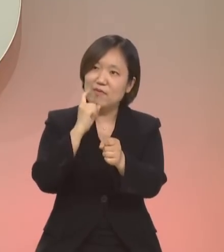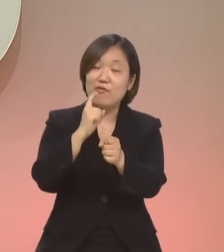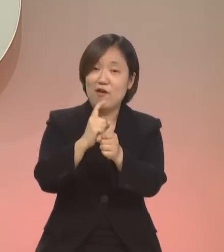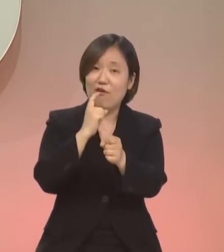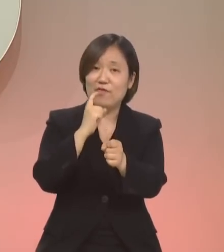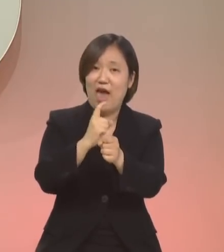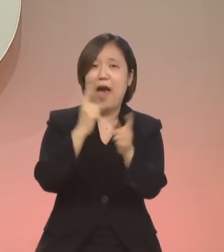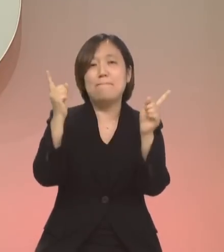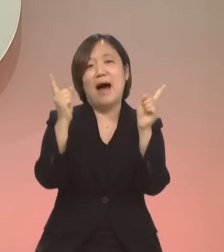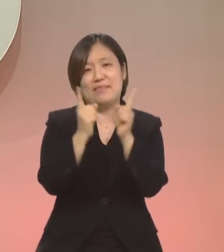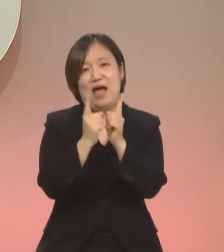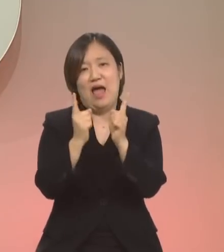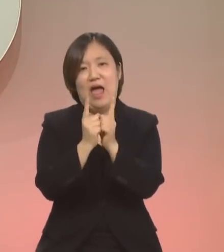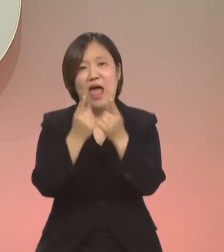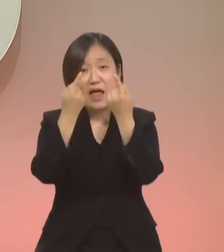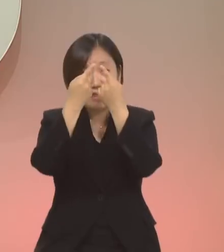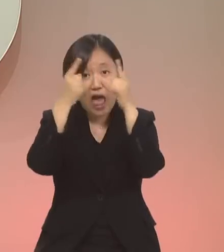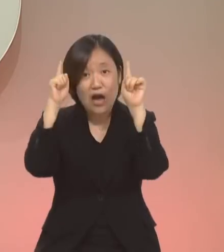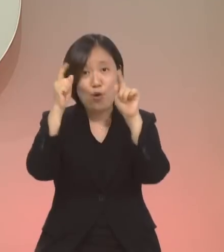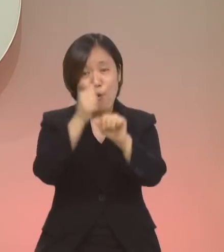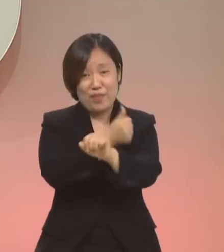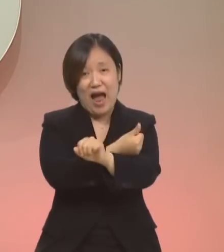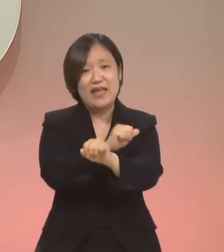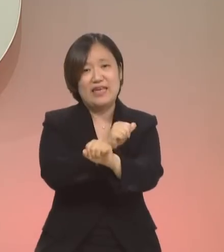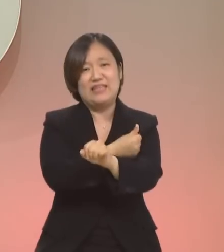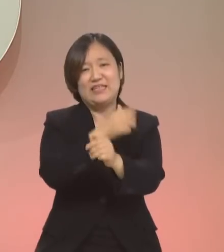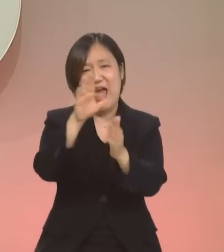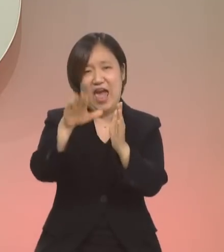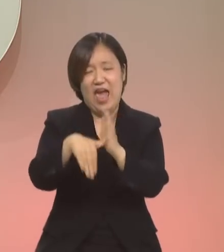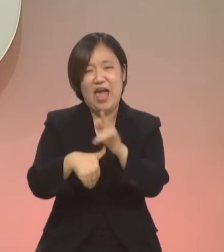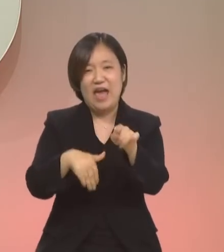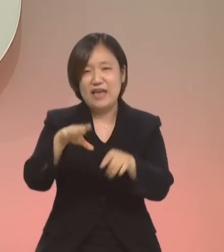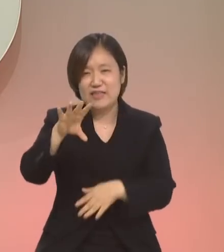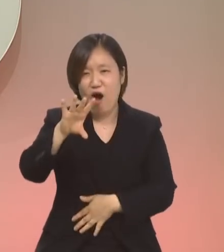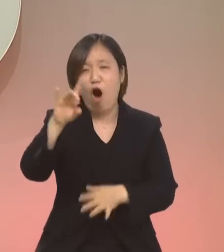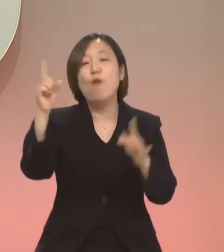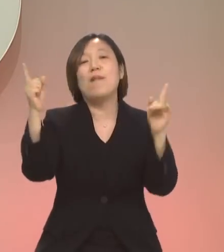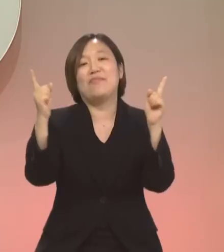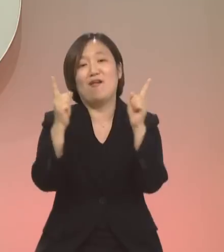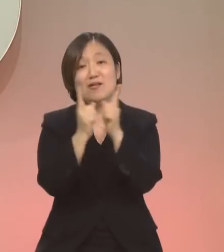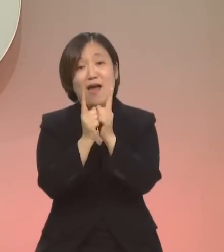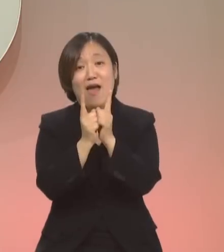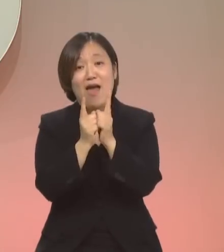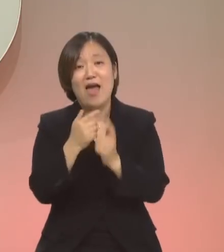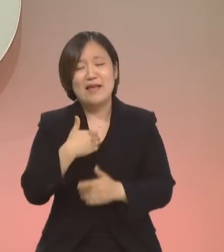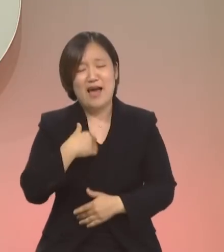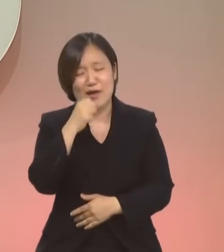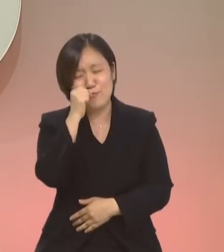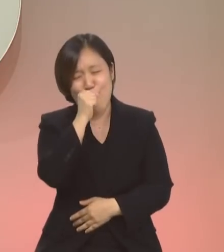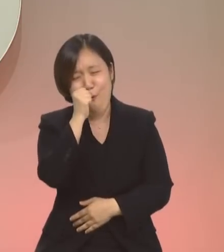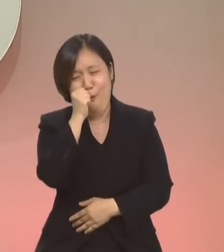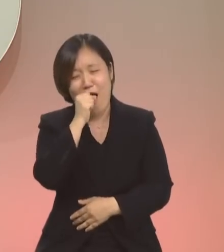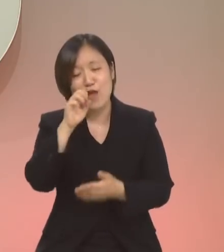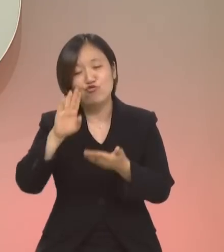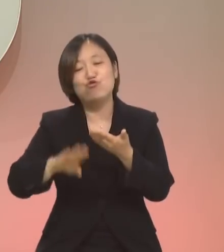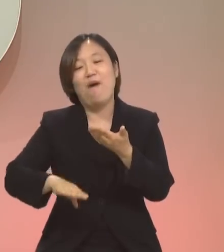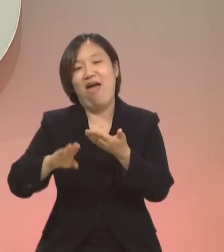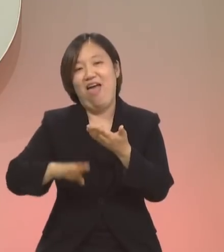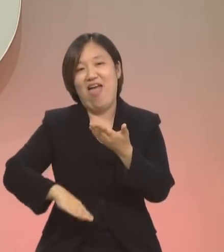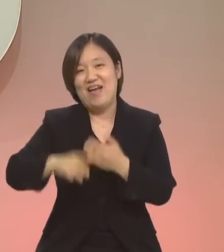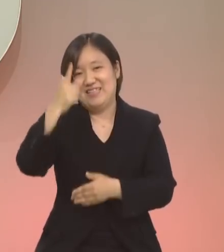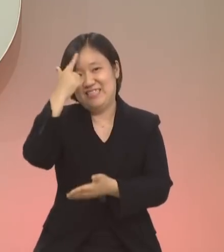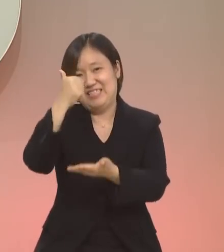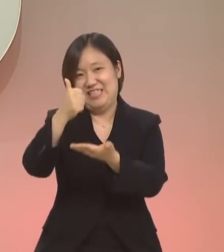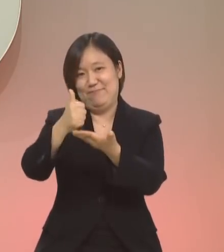때 그렇게 처음 봤던 그런 아끼는 그런 젊은 후배 스님이 있습니다 아주 그냥